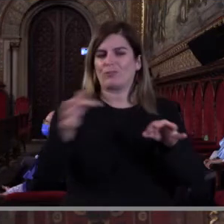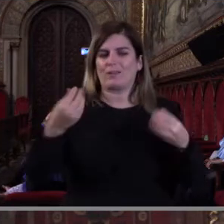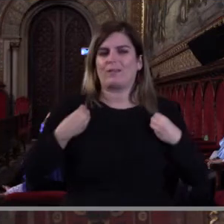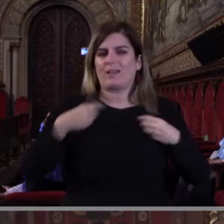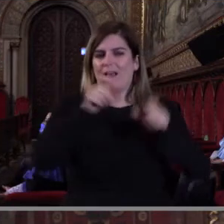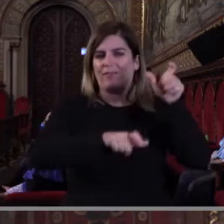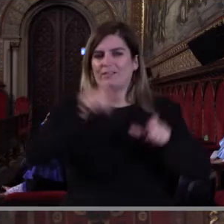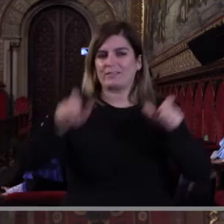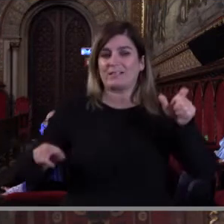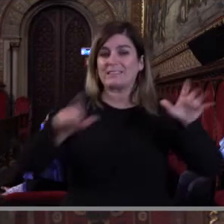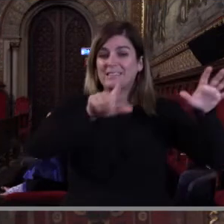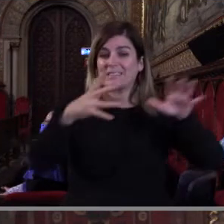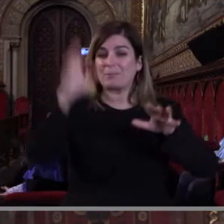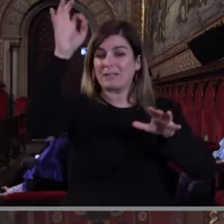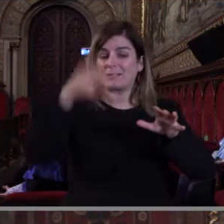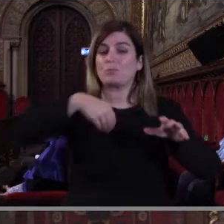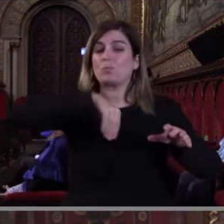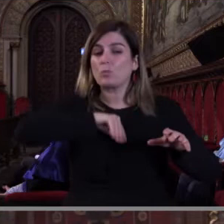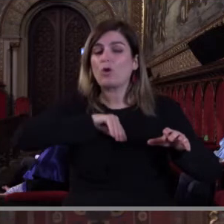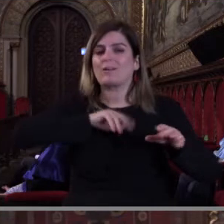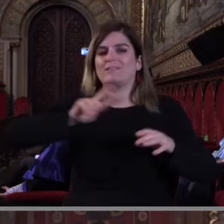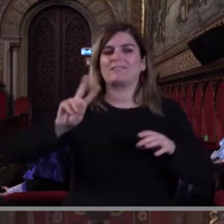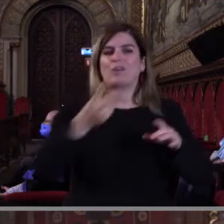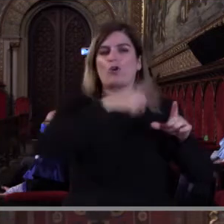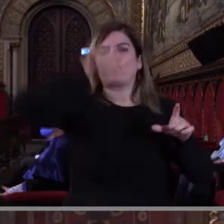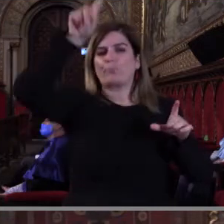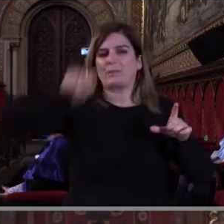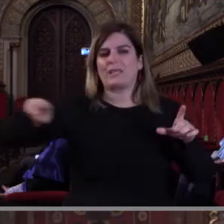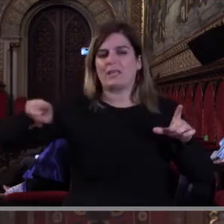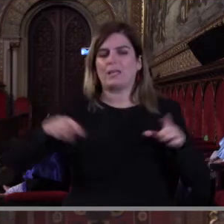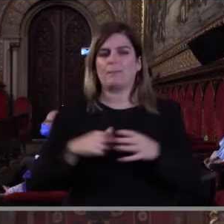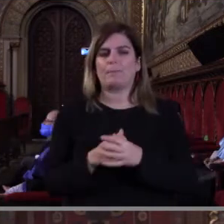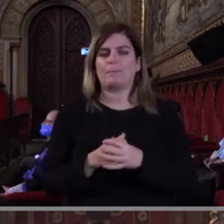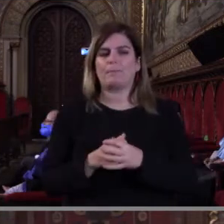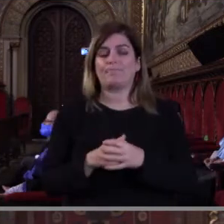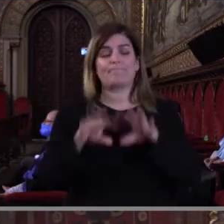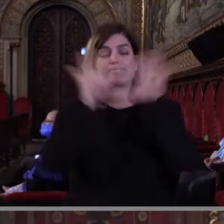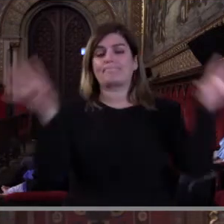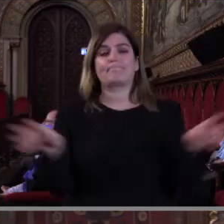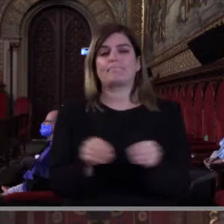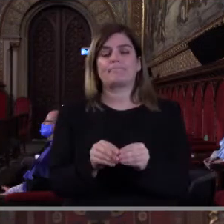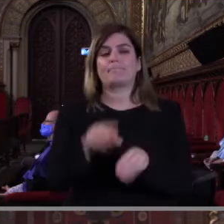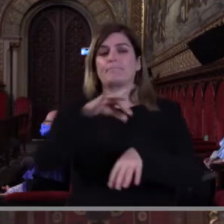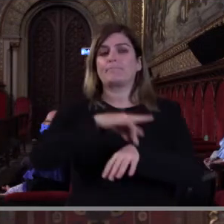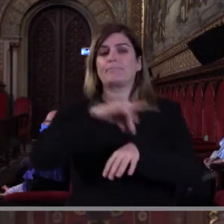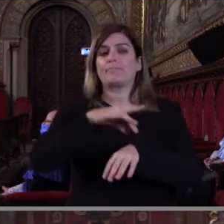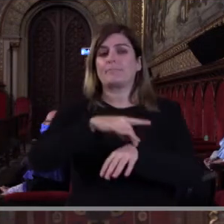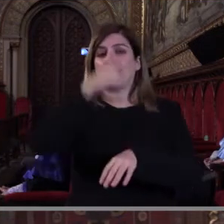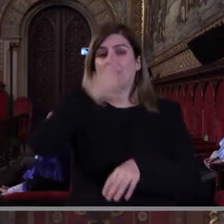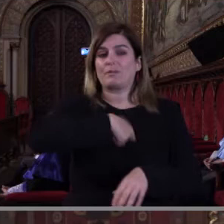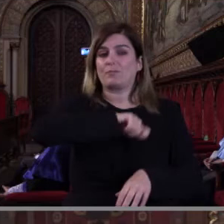el 75% dels quals van morir a la segona onada de la pandèmia. En resum, la pandèmia de la grip